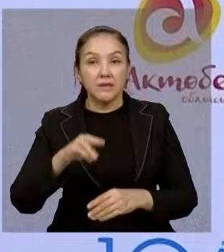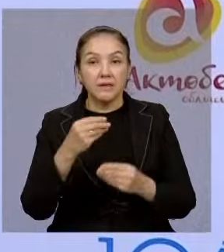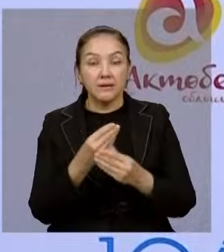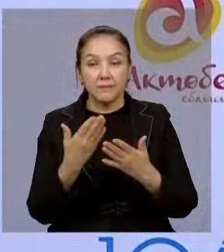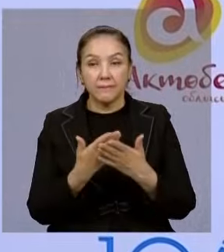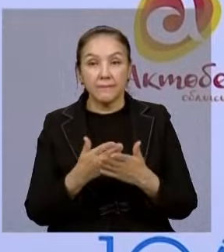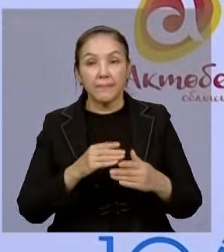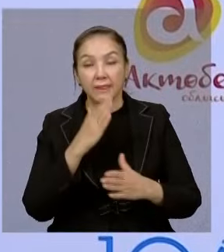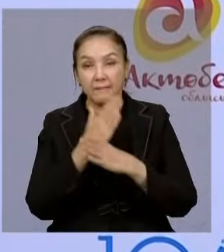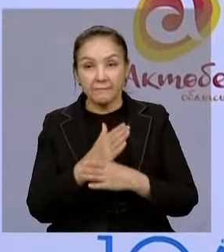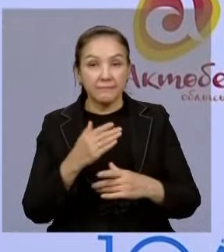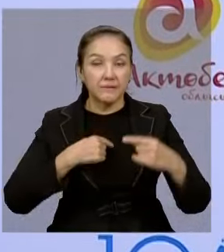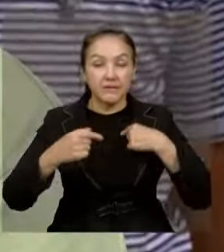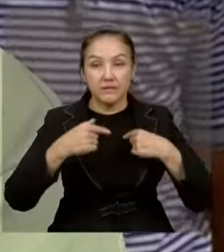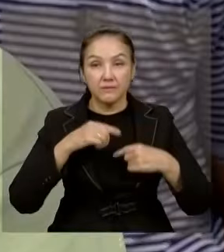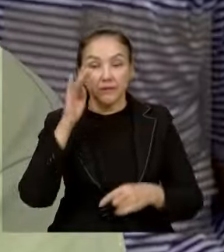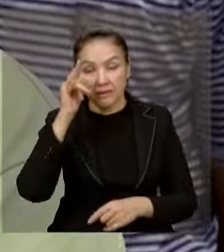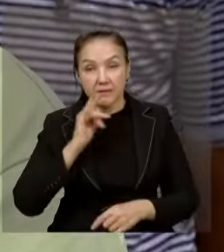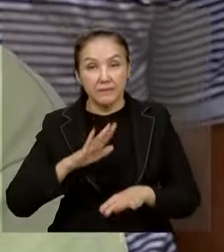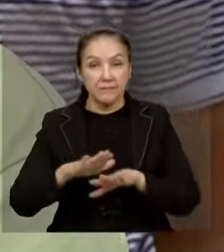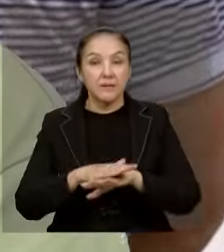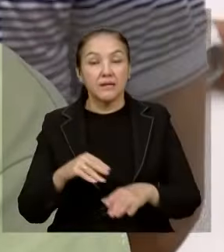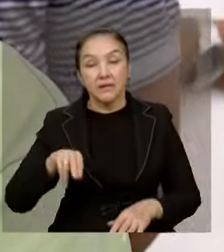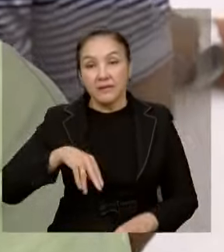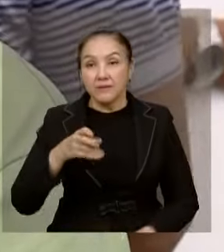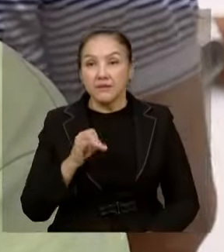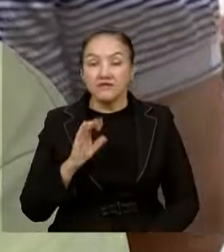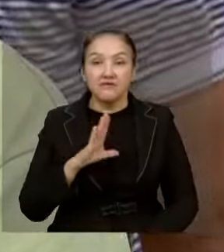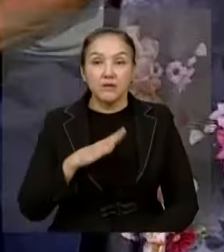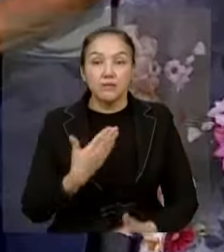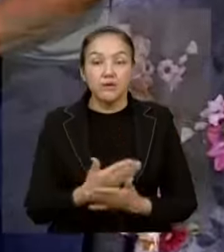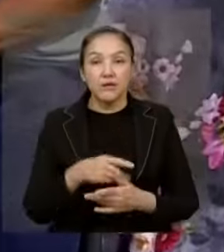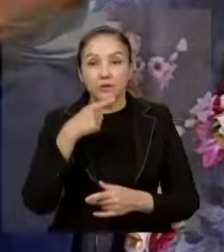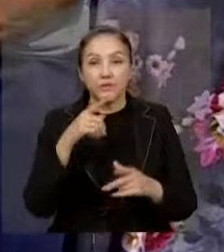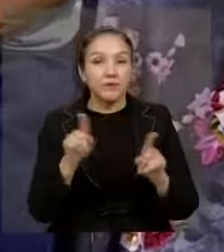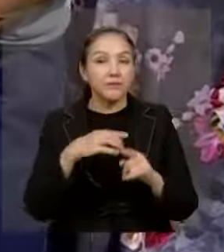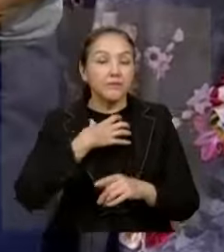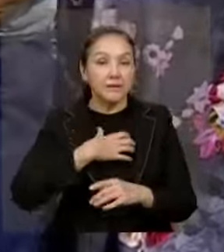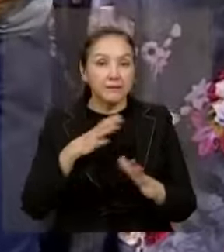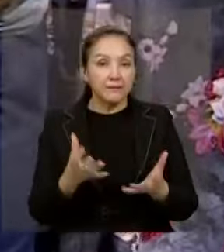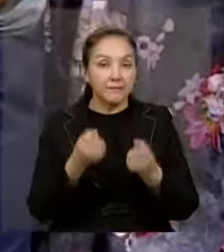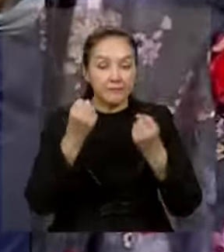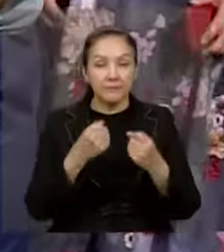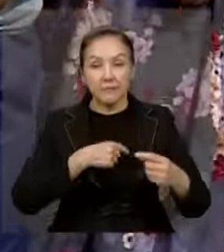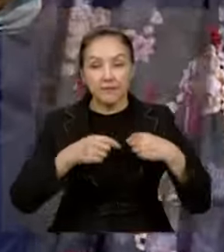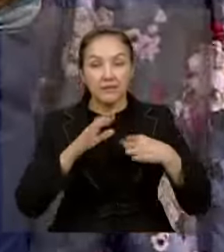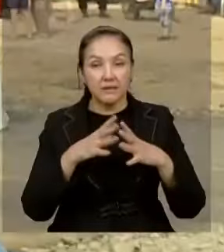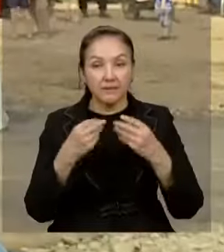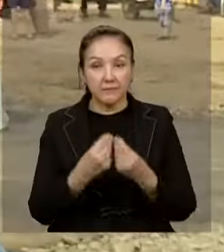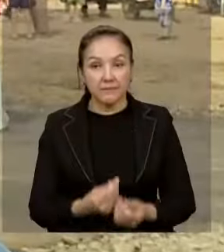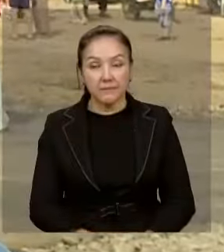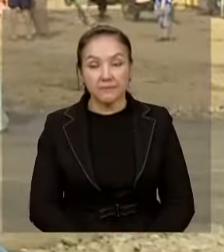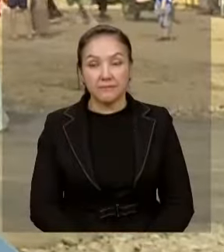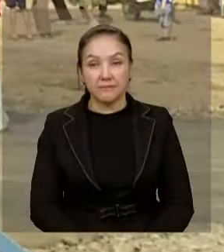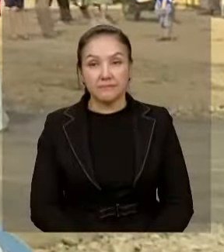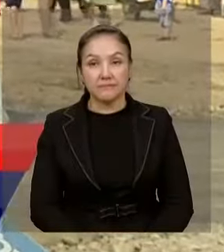тенге порам от паводка в Казахстане директор фонда маратов подчеркнул важность поддержки пострадавших семей